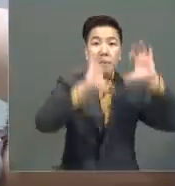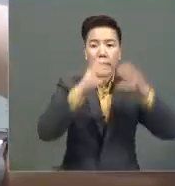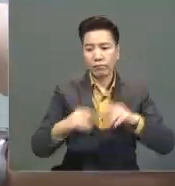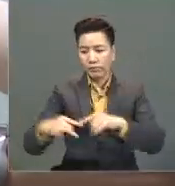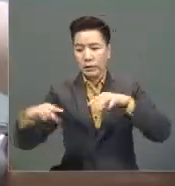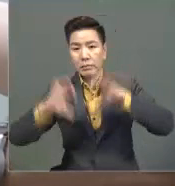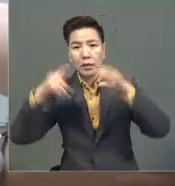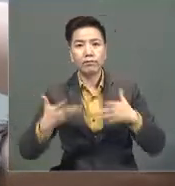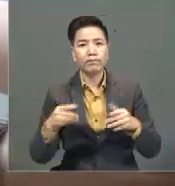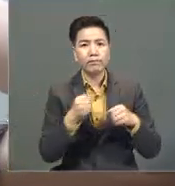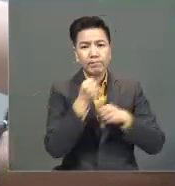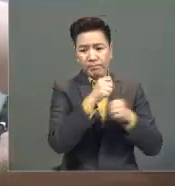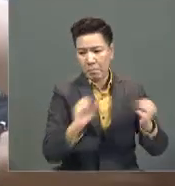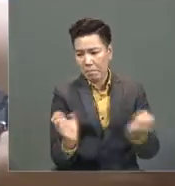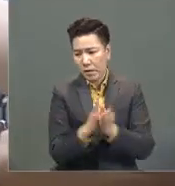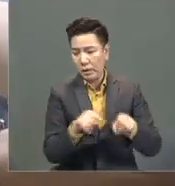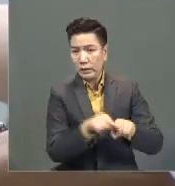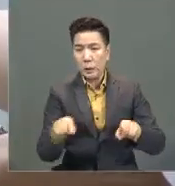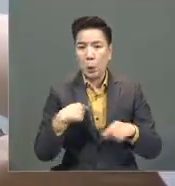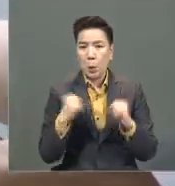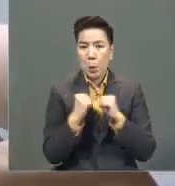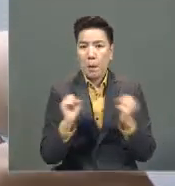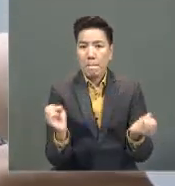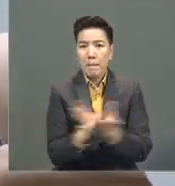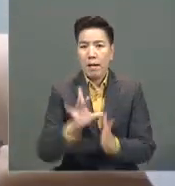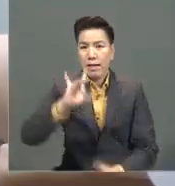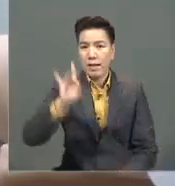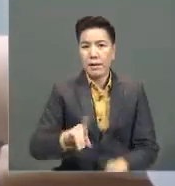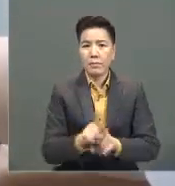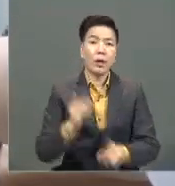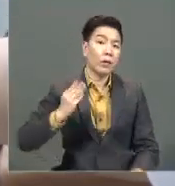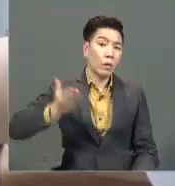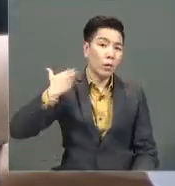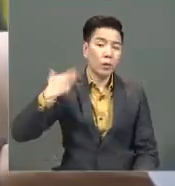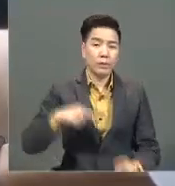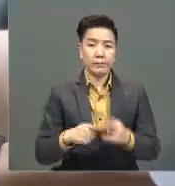าลและต่อต้านผู้ชุมนุมอีกกลุ่มที่เกรงว่าจะเกิดเหตุรุนแรงเหมือนในอดีต